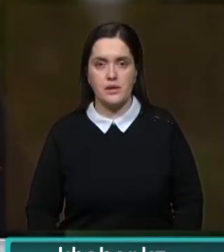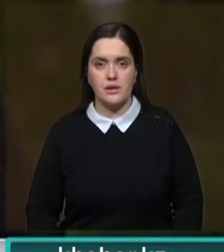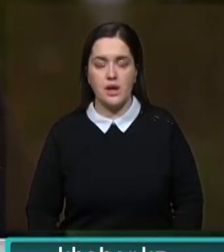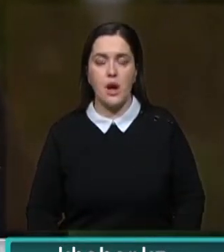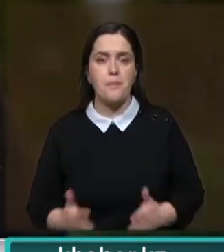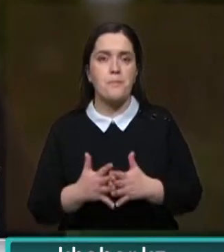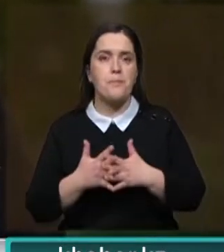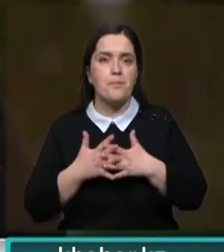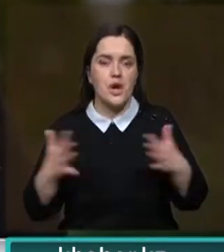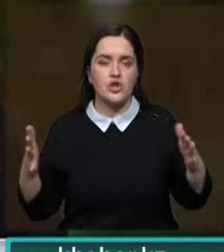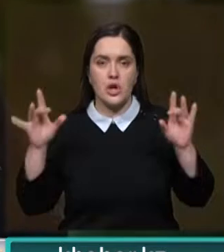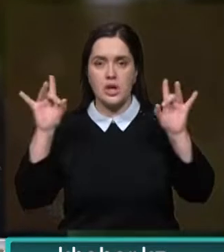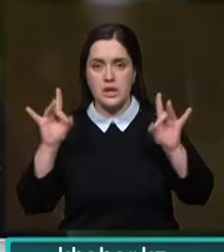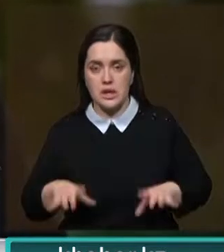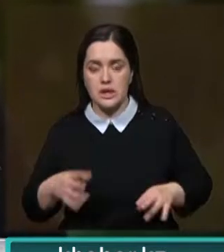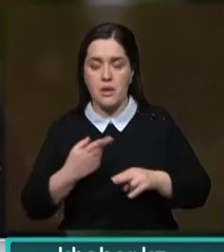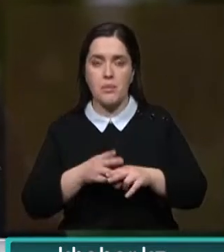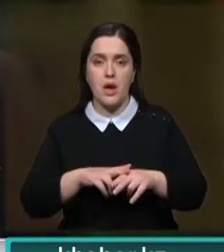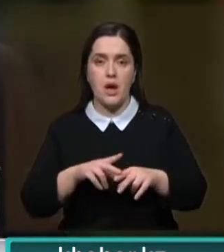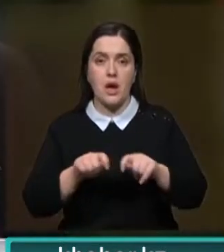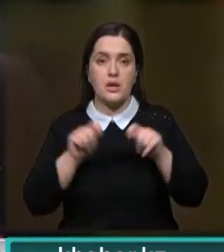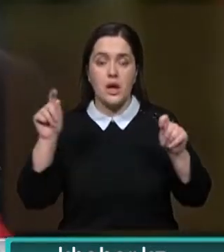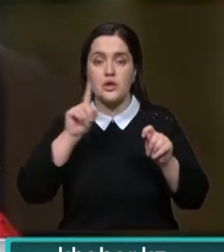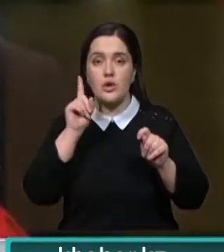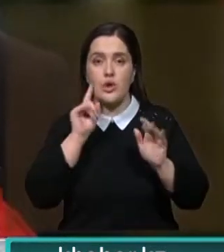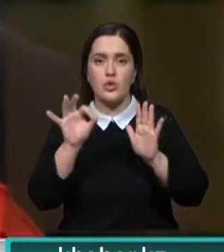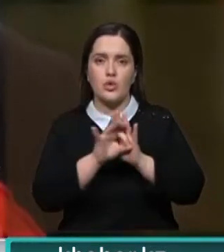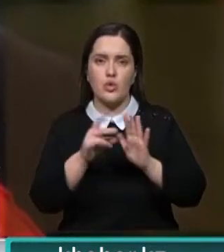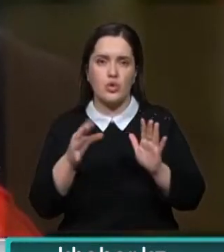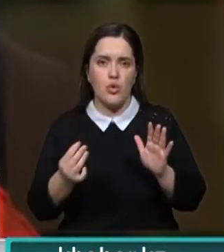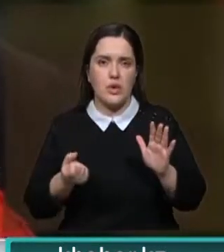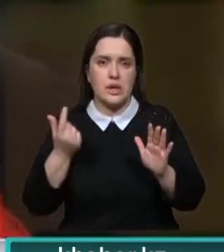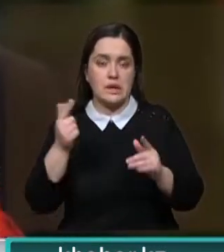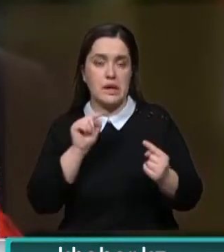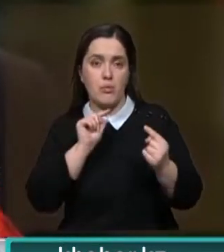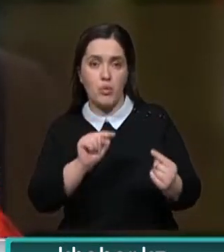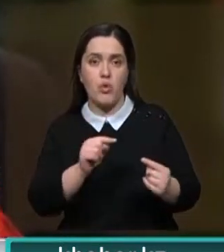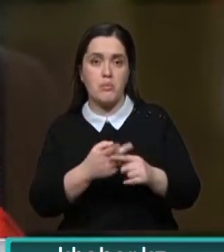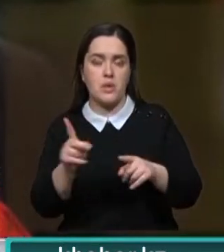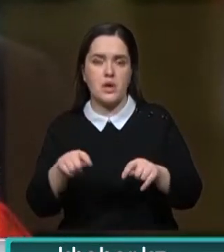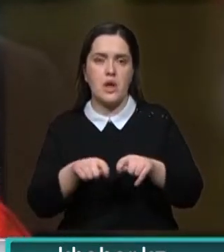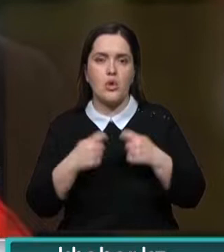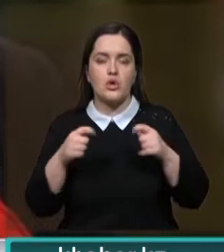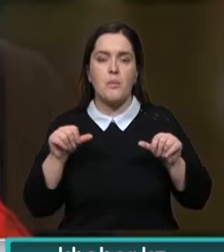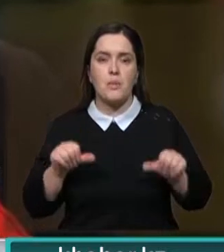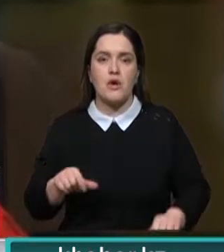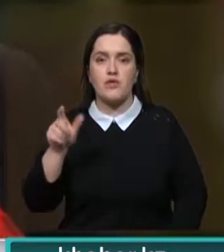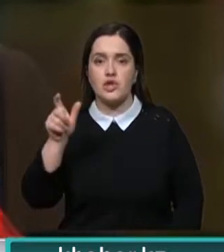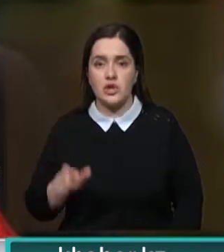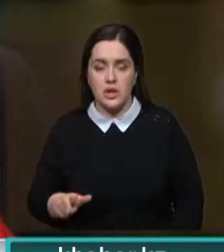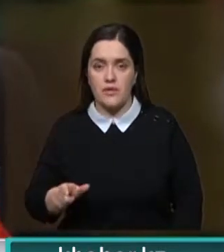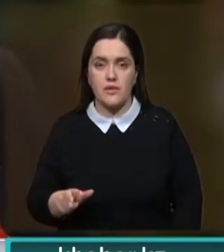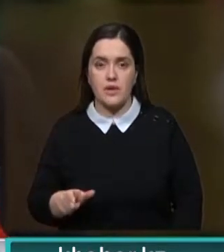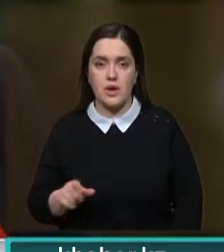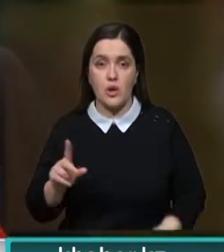Большинство ресторанов поддерживают создание зеленой зоны, но некоторые владельцы против, так как считают это нарушением прав человека. На мой взгляд, это один